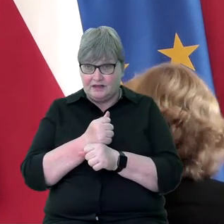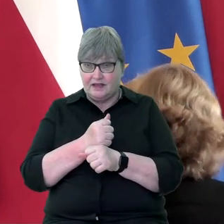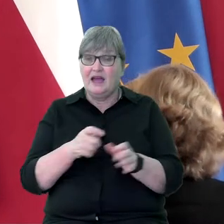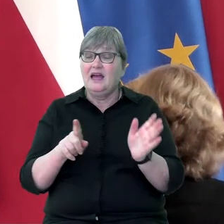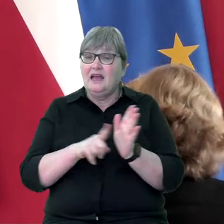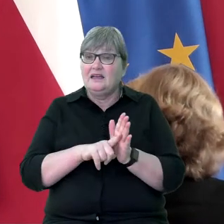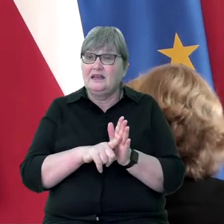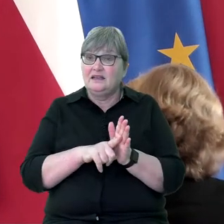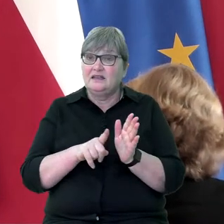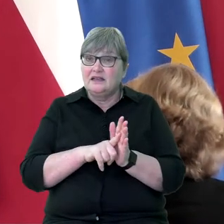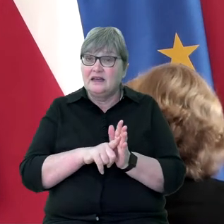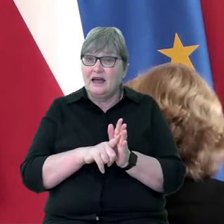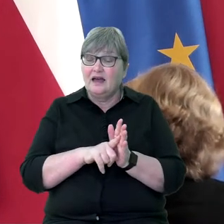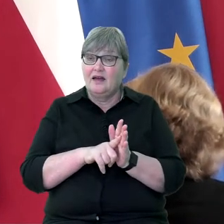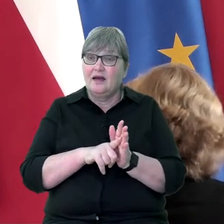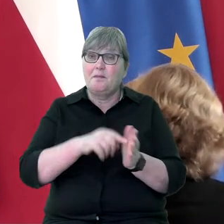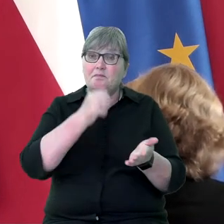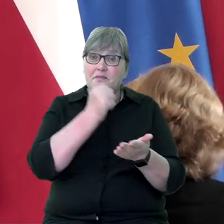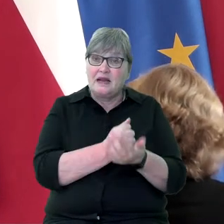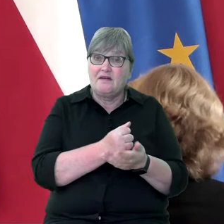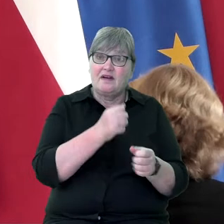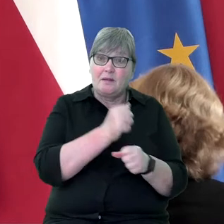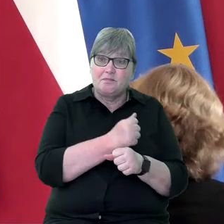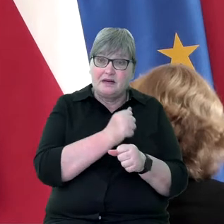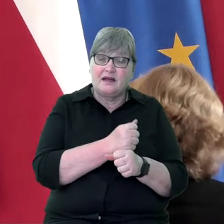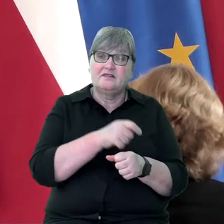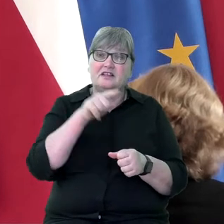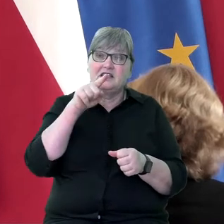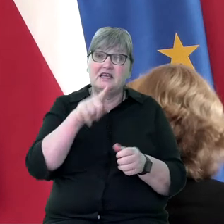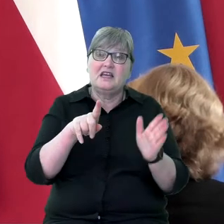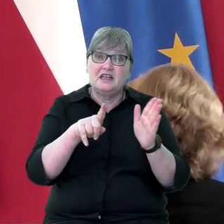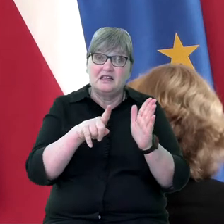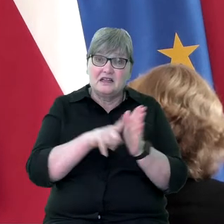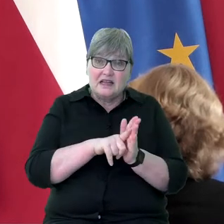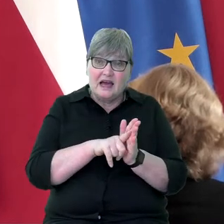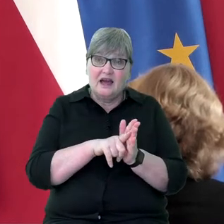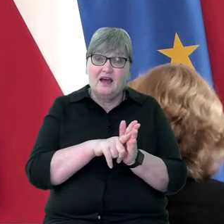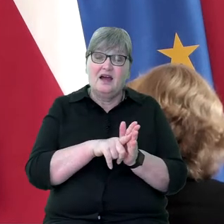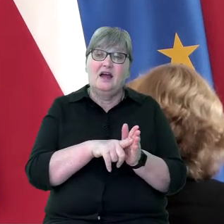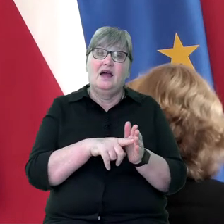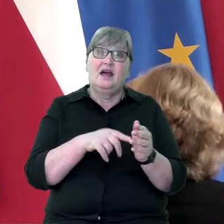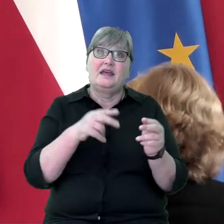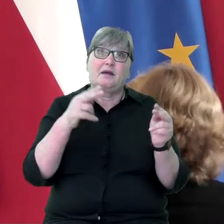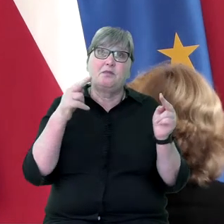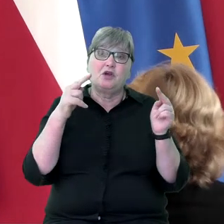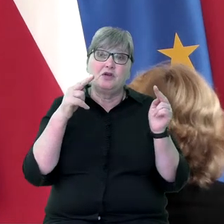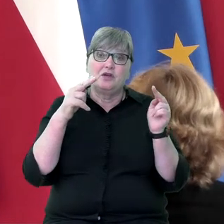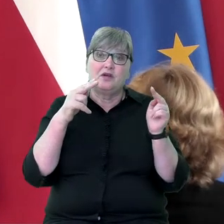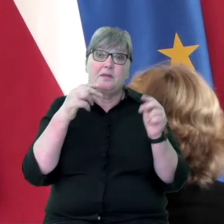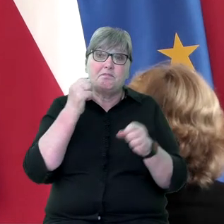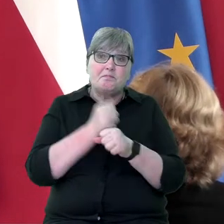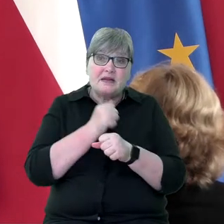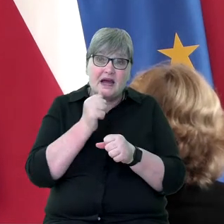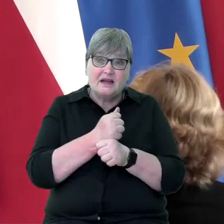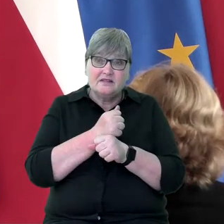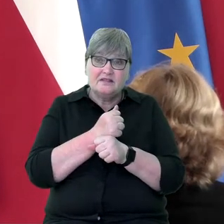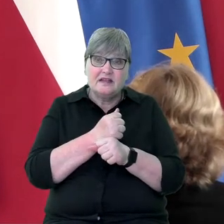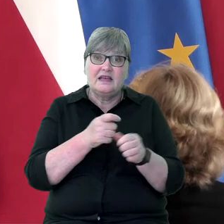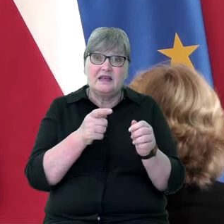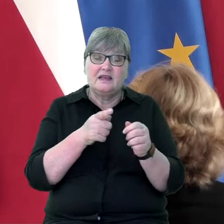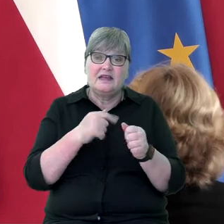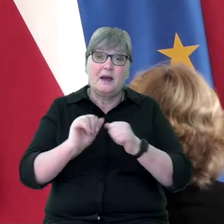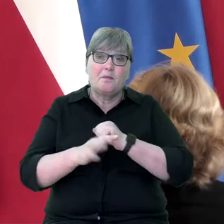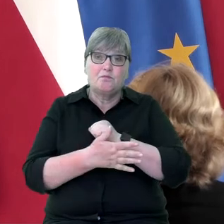dominacji prawa pracy, no i formy nawiązania stosunku nie tyle służbowego, ile po prostu stosunku pracy na